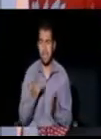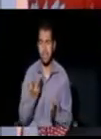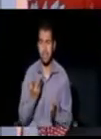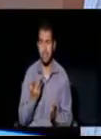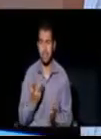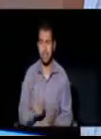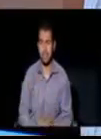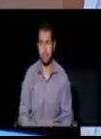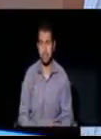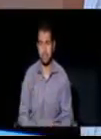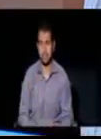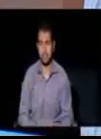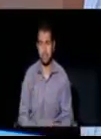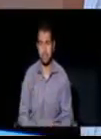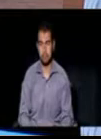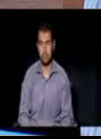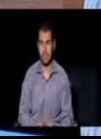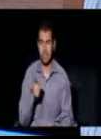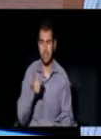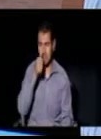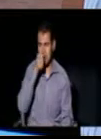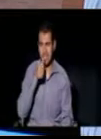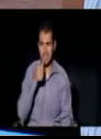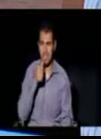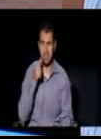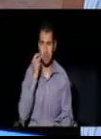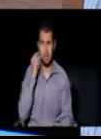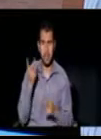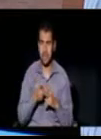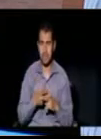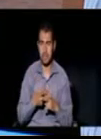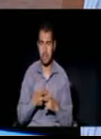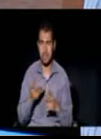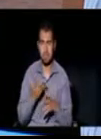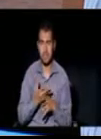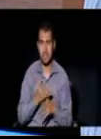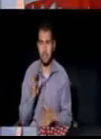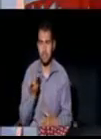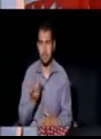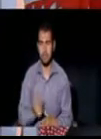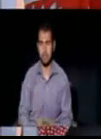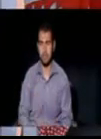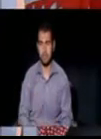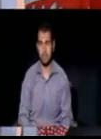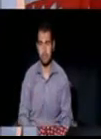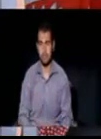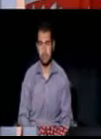اللي بيضايقك مننا كناس بيتقال علينا إن إحنا أسوياء أو متكلمين؟ إيه اللي بيضايقك؟